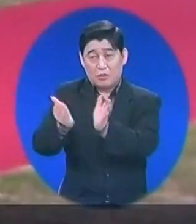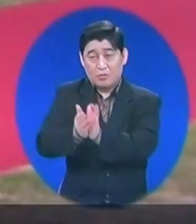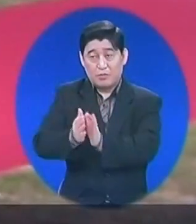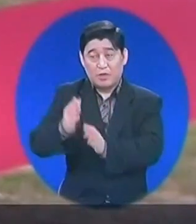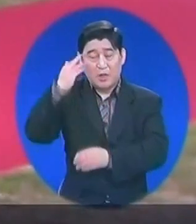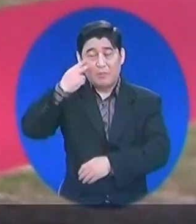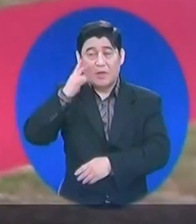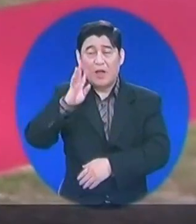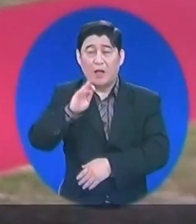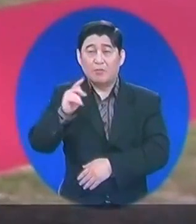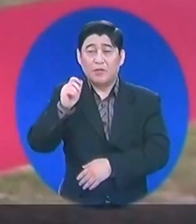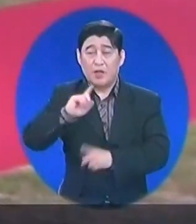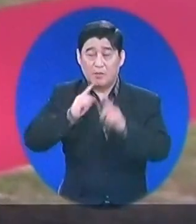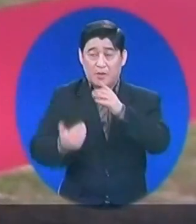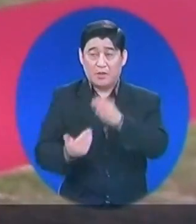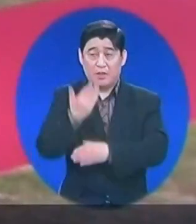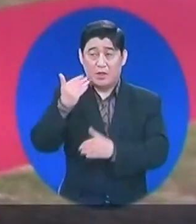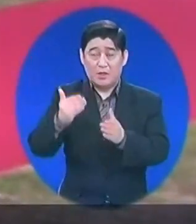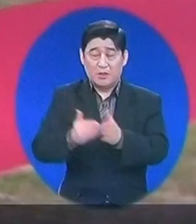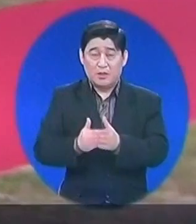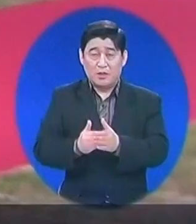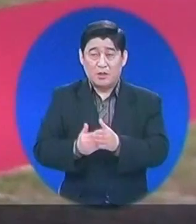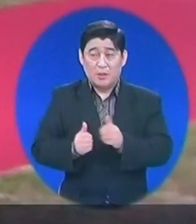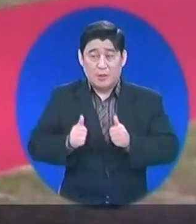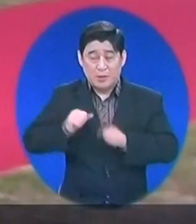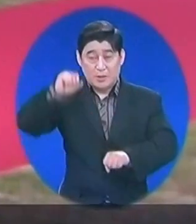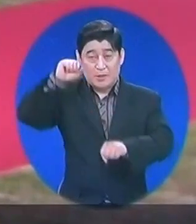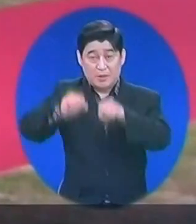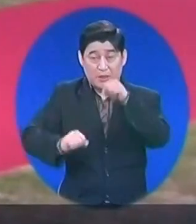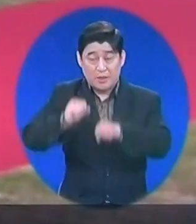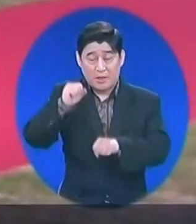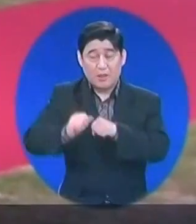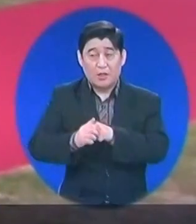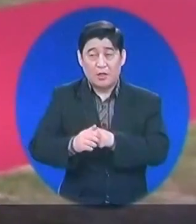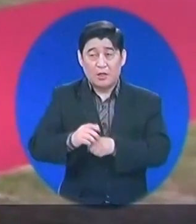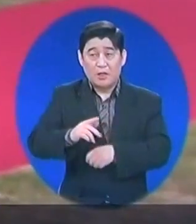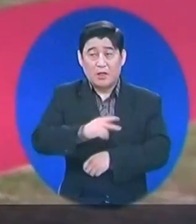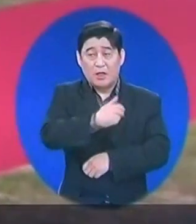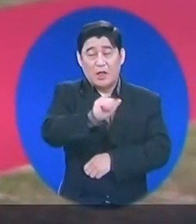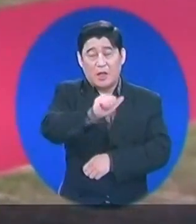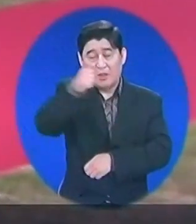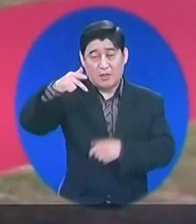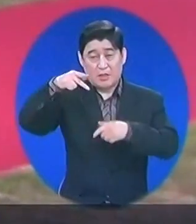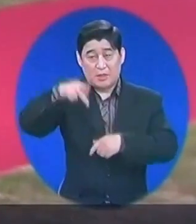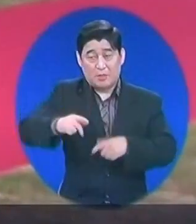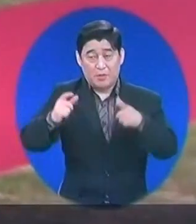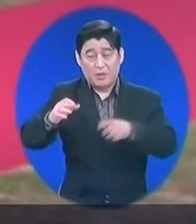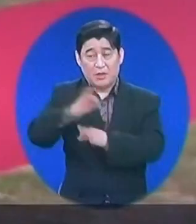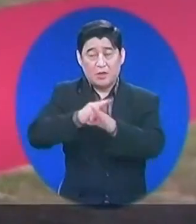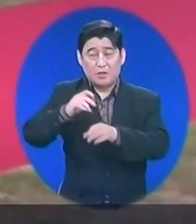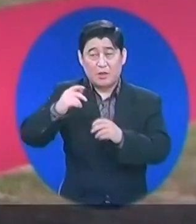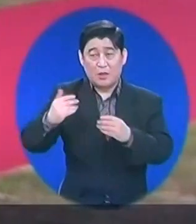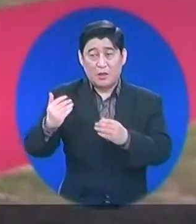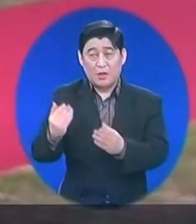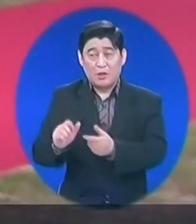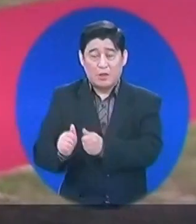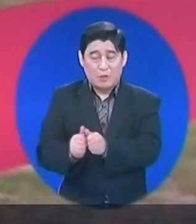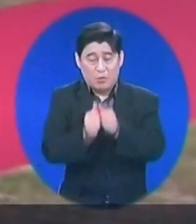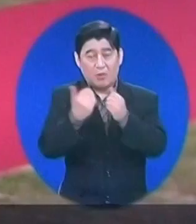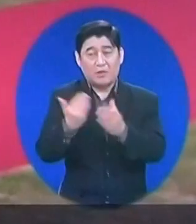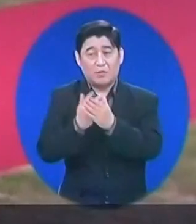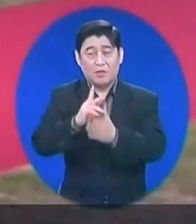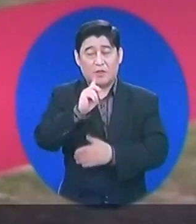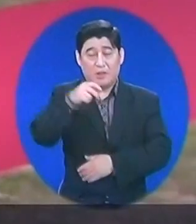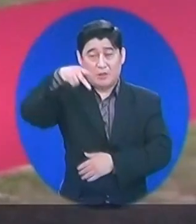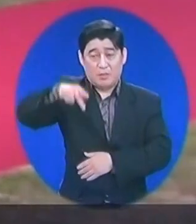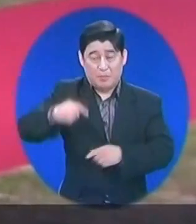측면에서는 한미 FTA 얘기가 나왔습니다. 한미 FTA의 성실한 이행이 환태평양 경제동반자 협정, 이 TPP로 나아갈 수 있도록